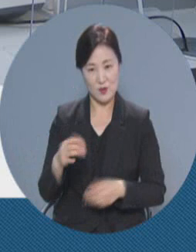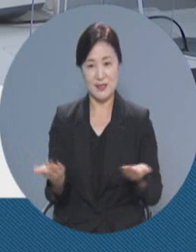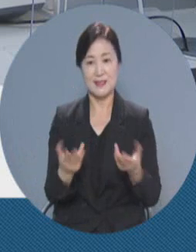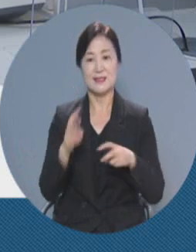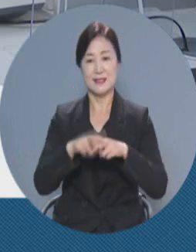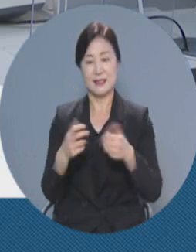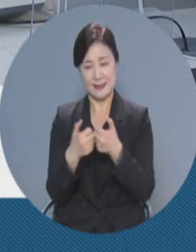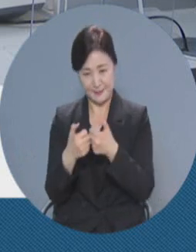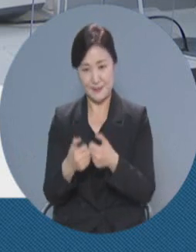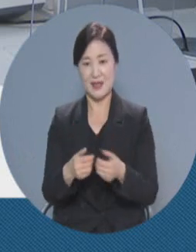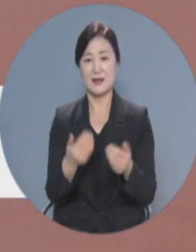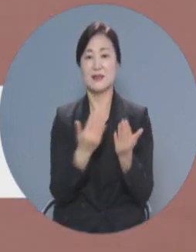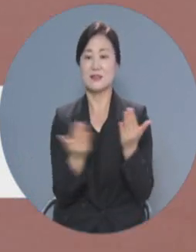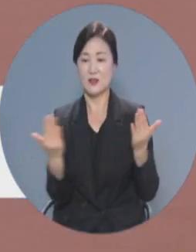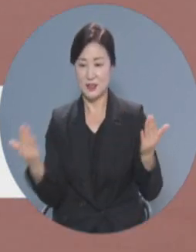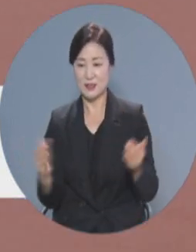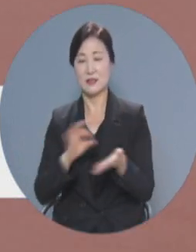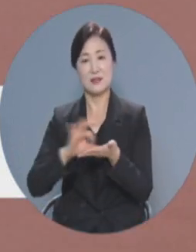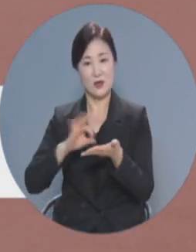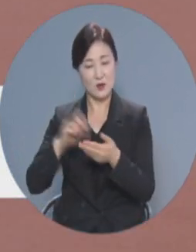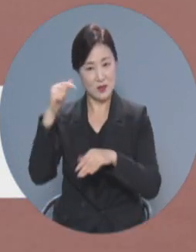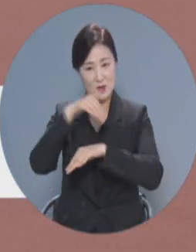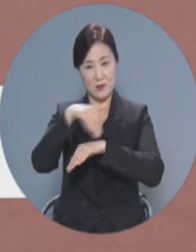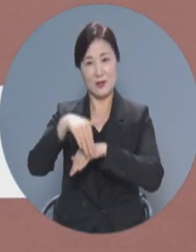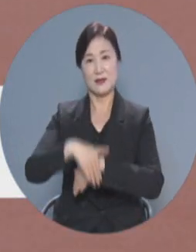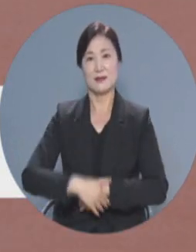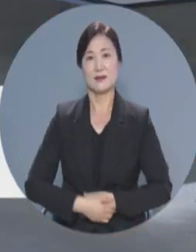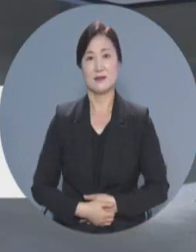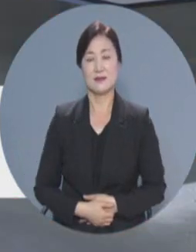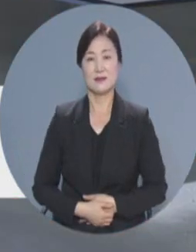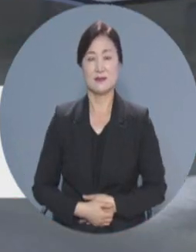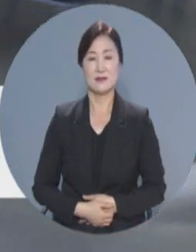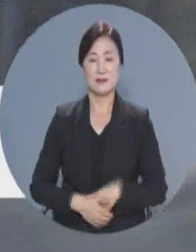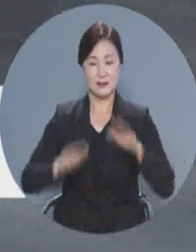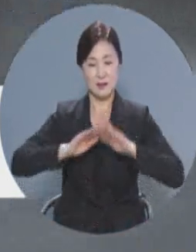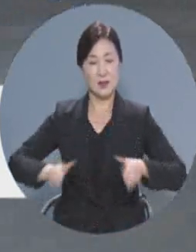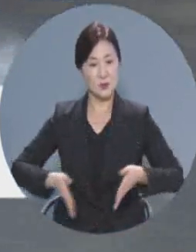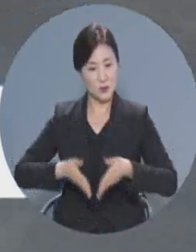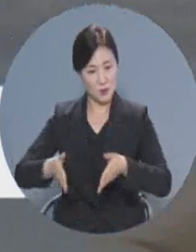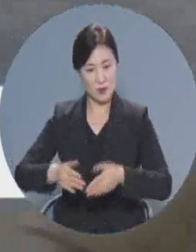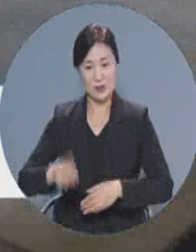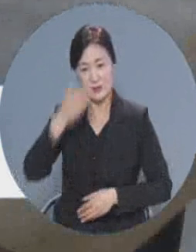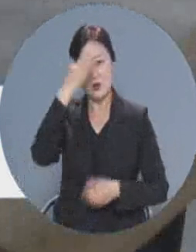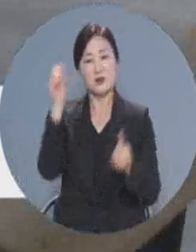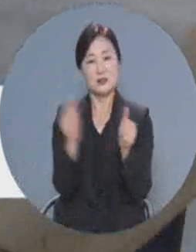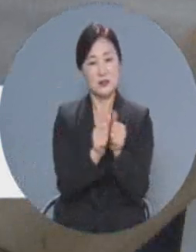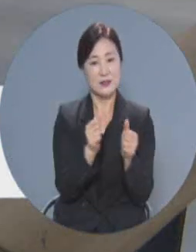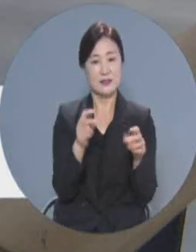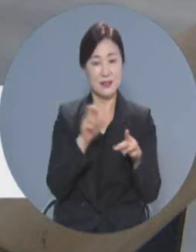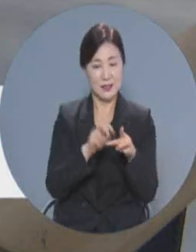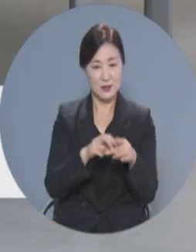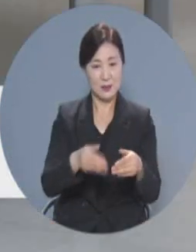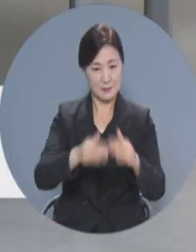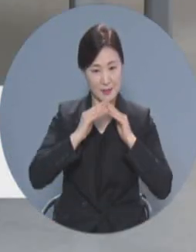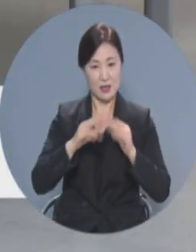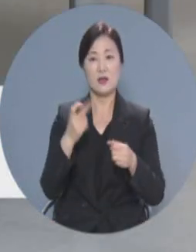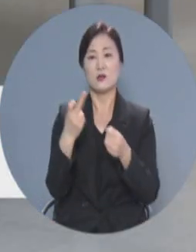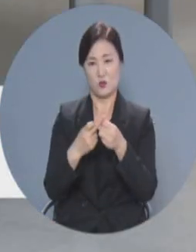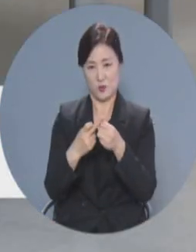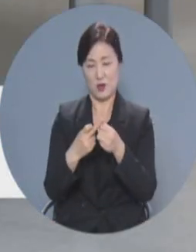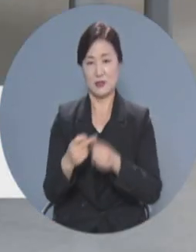상담실, 예술 전시실 등으로 활용할 계획입니다. 전남도에서 청년센터가 조성된 건 이번이